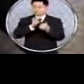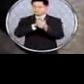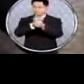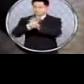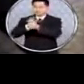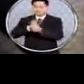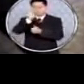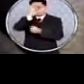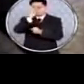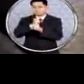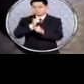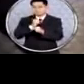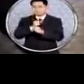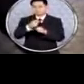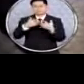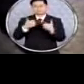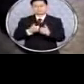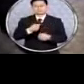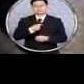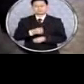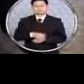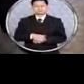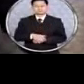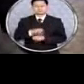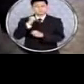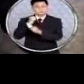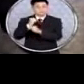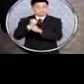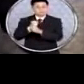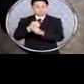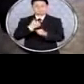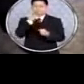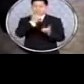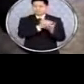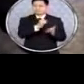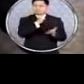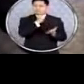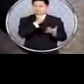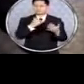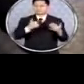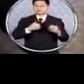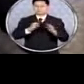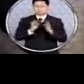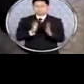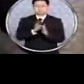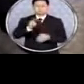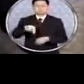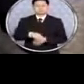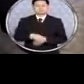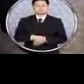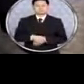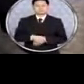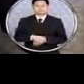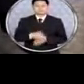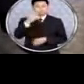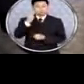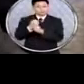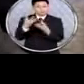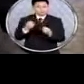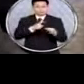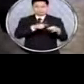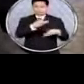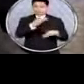有找工作的这个机会。工作是解决贫穷最重要的一个方向，工作没有工作